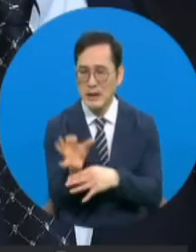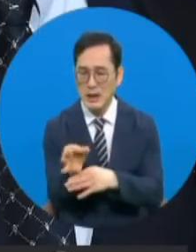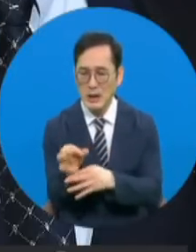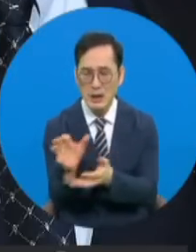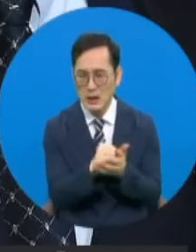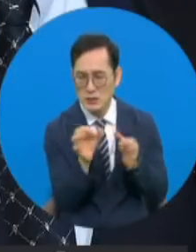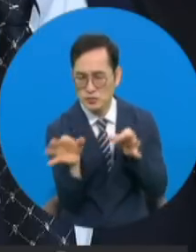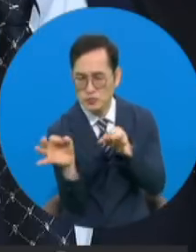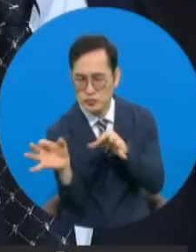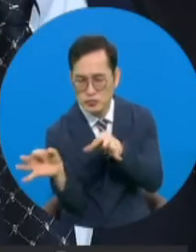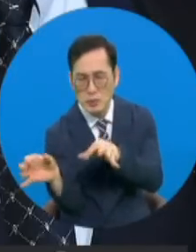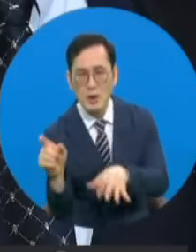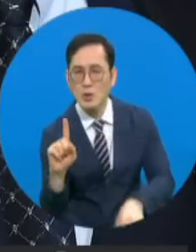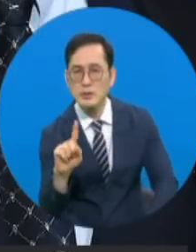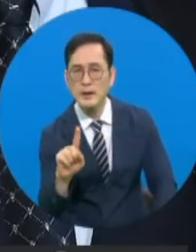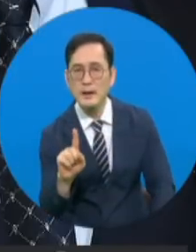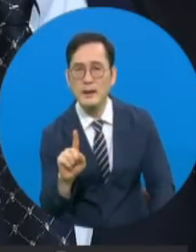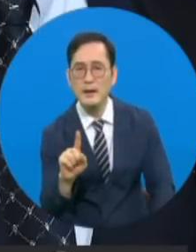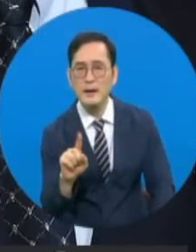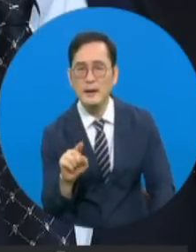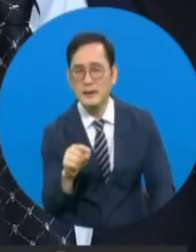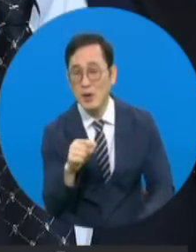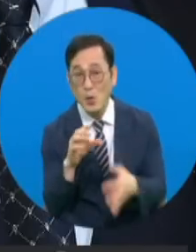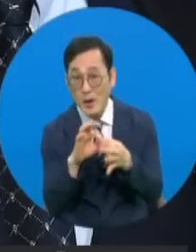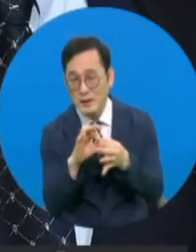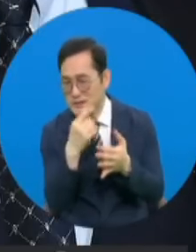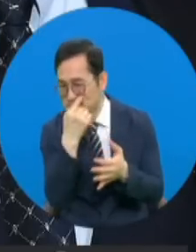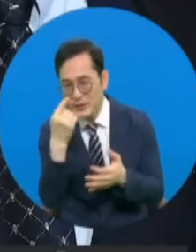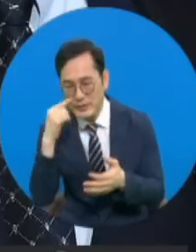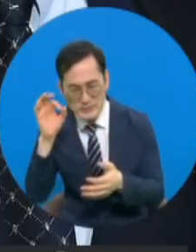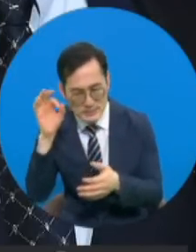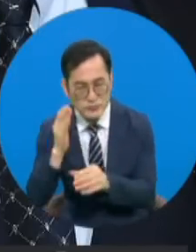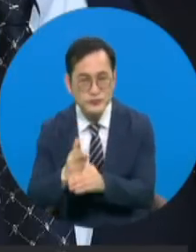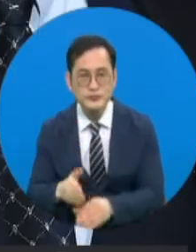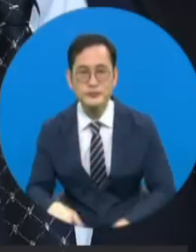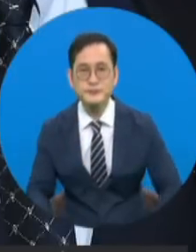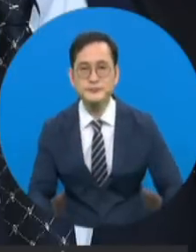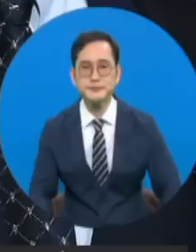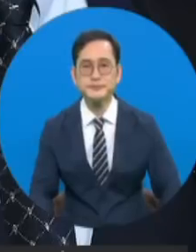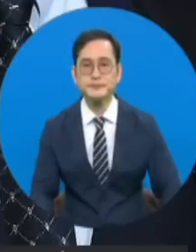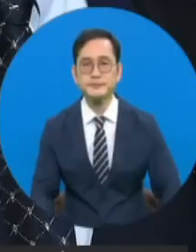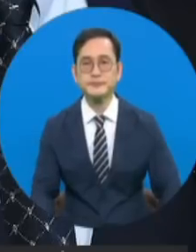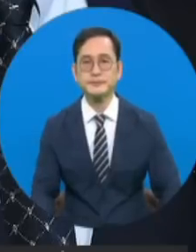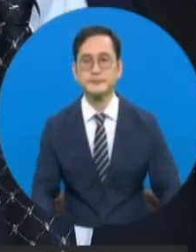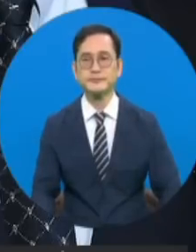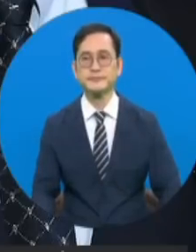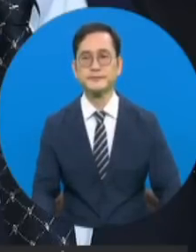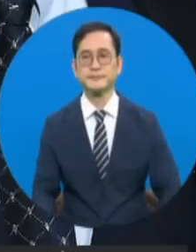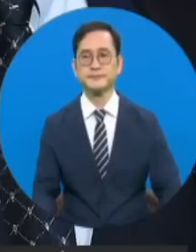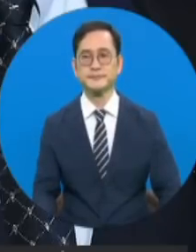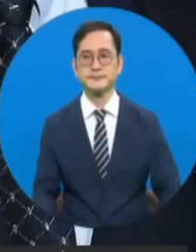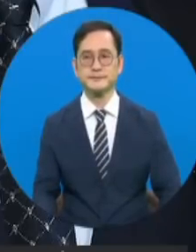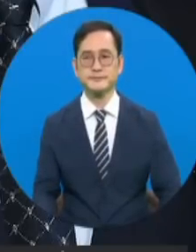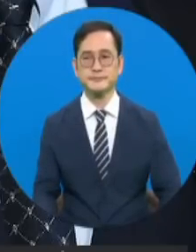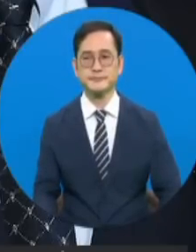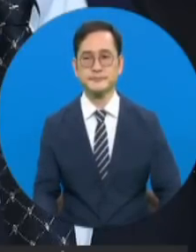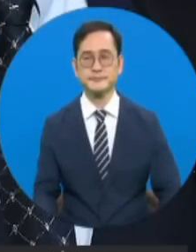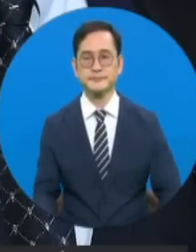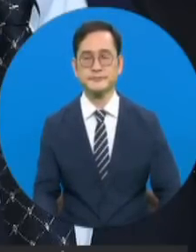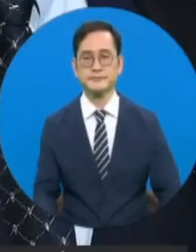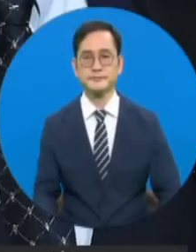중요 자료를 확보하고자함이 아닐까라는 추측이 되는데 전문가 꽤 묻겠습니다 검사 출신의 김광석 변호사님